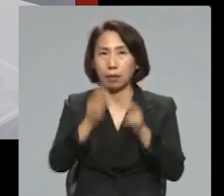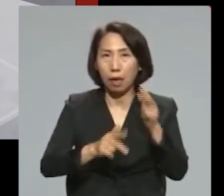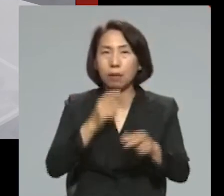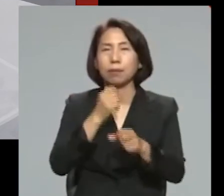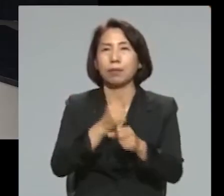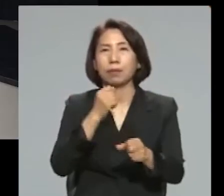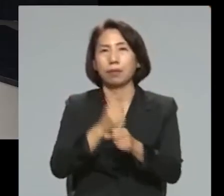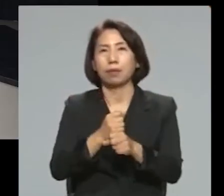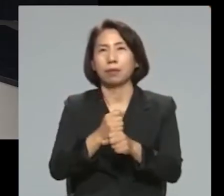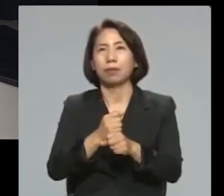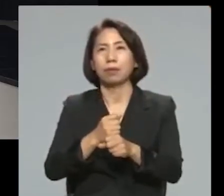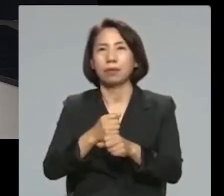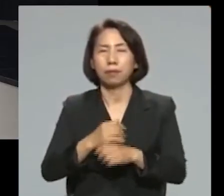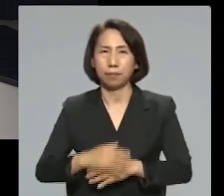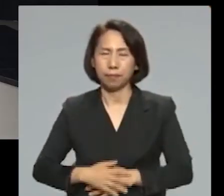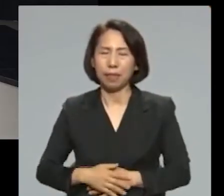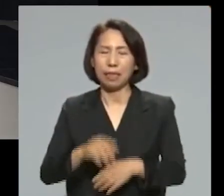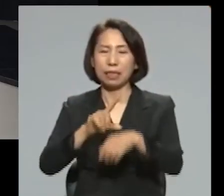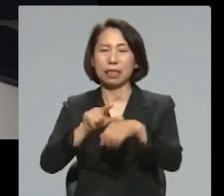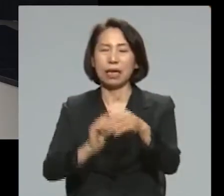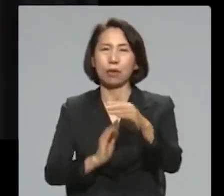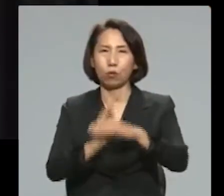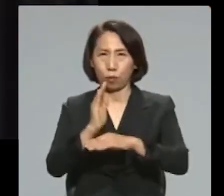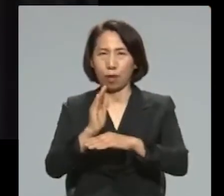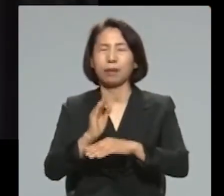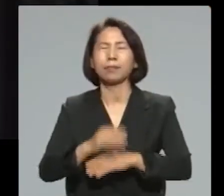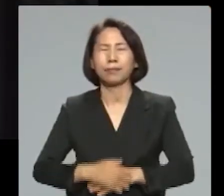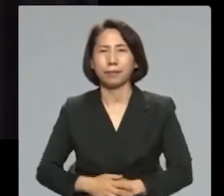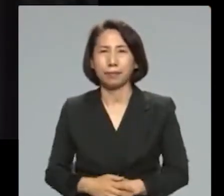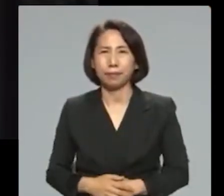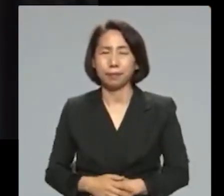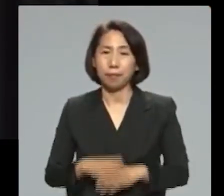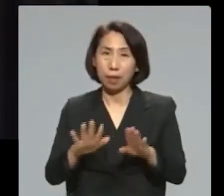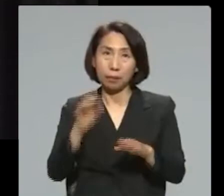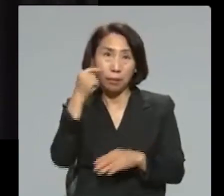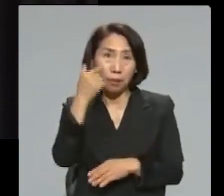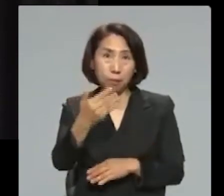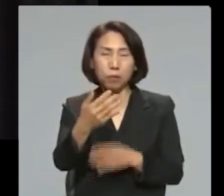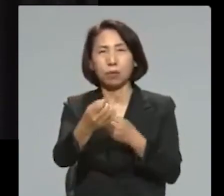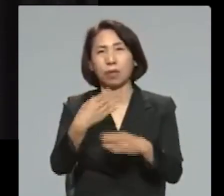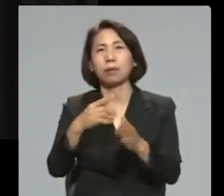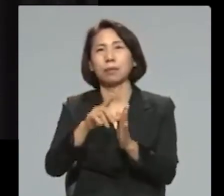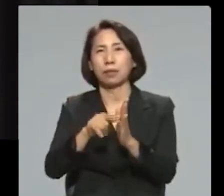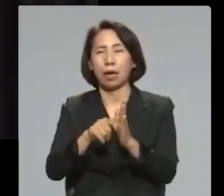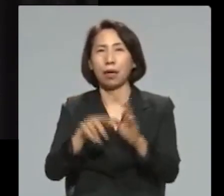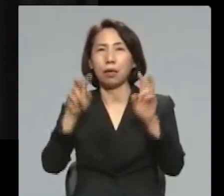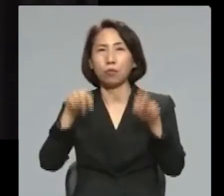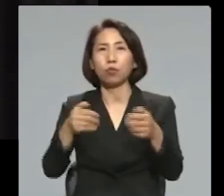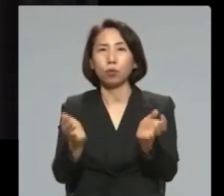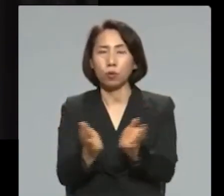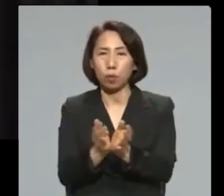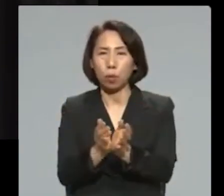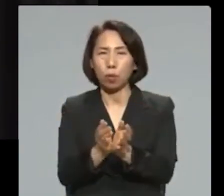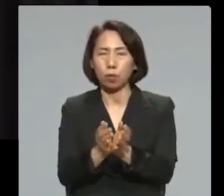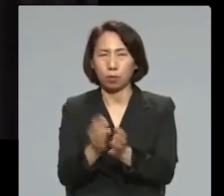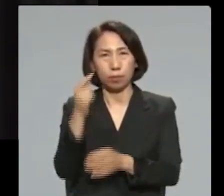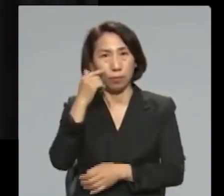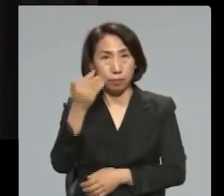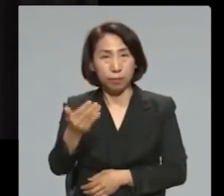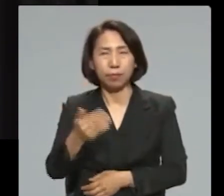5천호를 반드시 건설해서 네, 발언 시간이 다 됐습니다. 이제 질문과 답변 시간입니다. 무소속 이묵광 후보